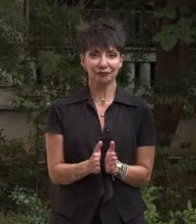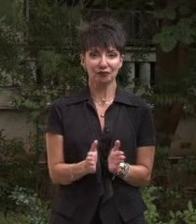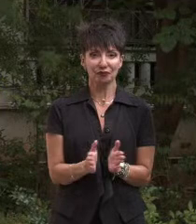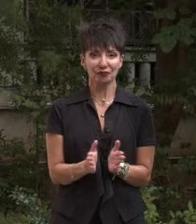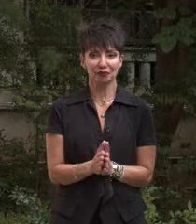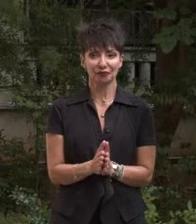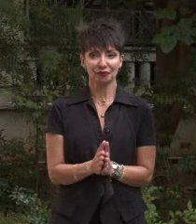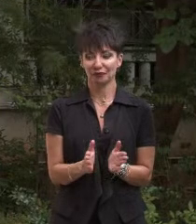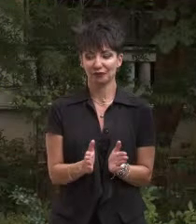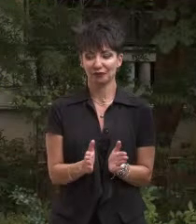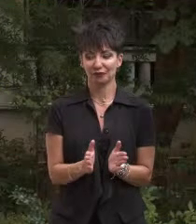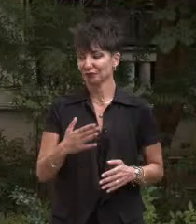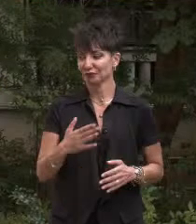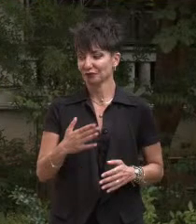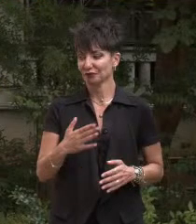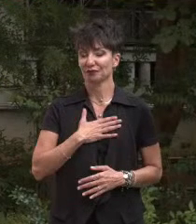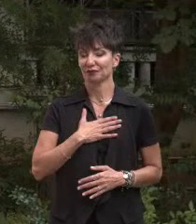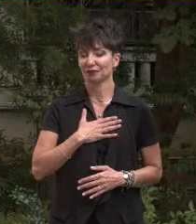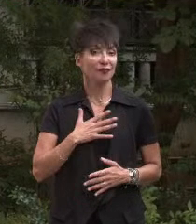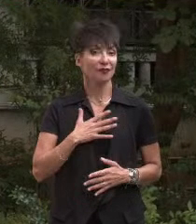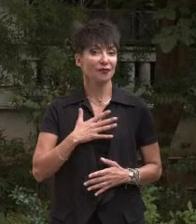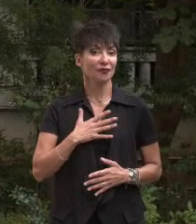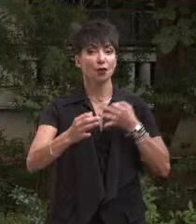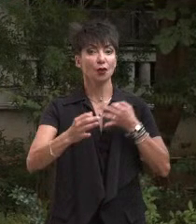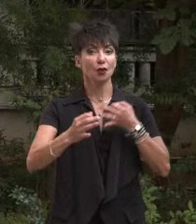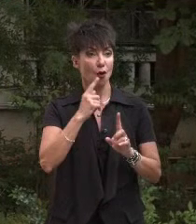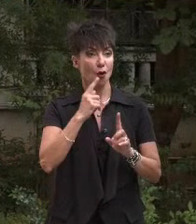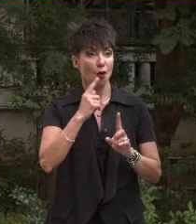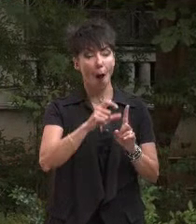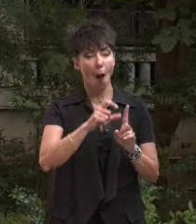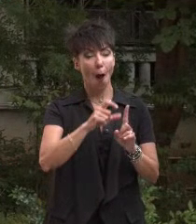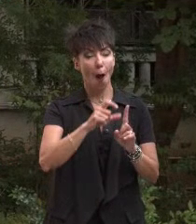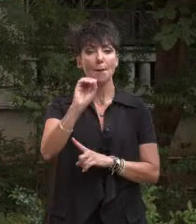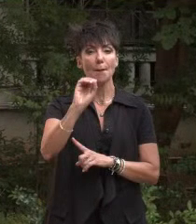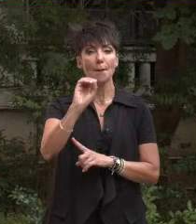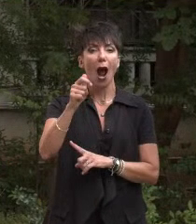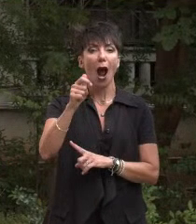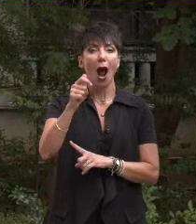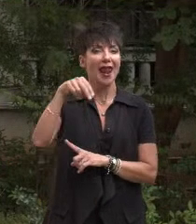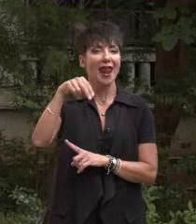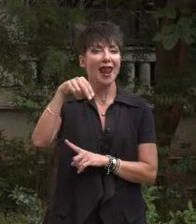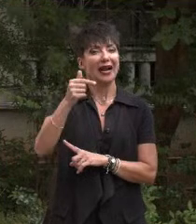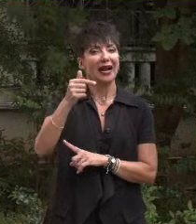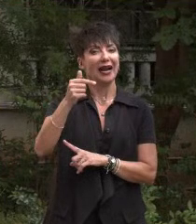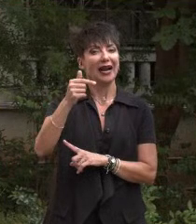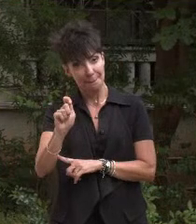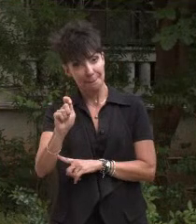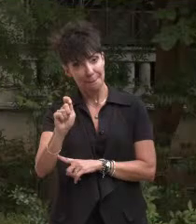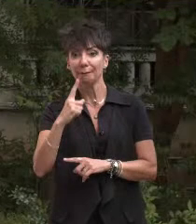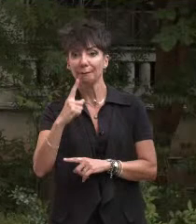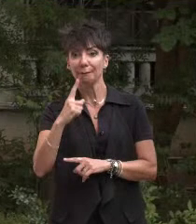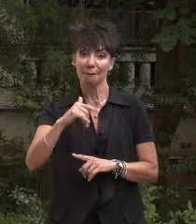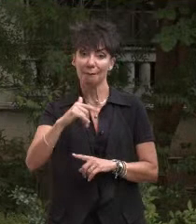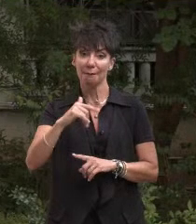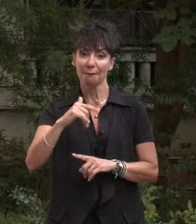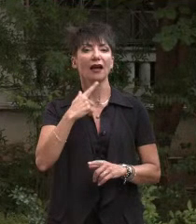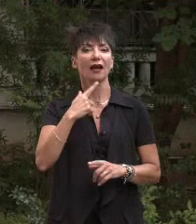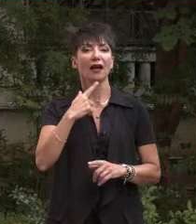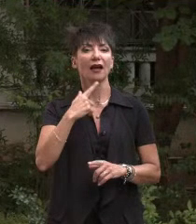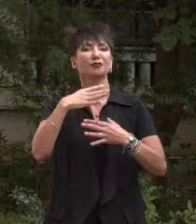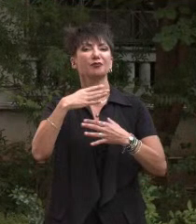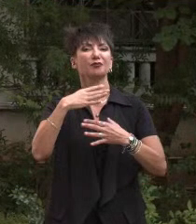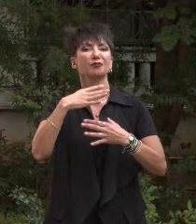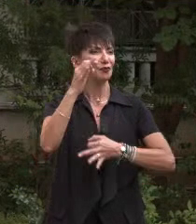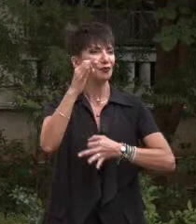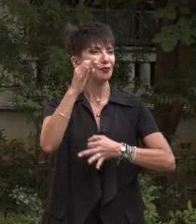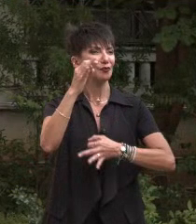Thank you very much for your words. Ευχαριστούμε πολύ τον κύριο Μποκανέγκρα. Ακολουθούν κάποιοι μαγνητοσκοπημένοι χαιρετισμοί.